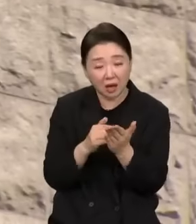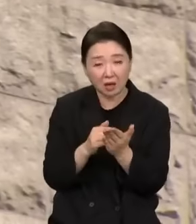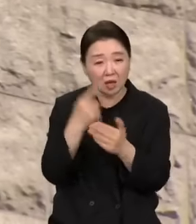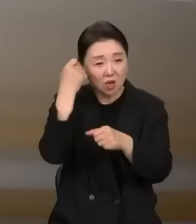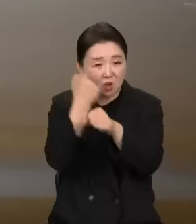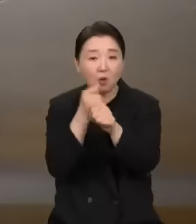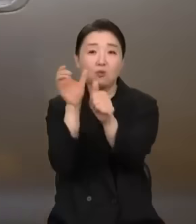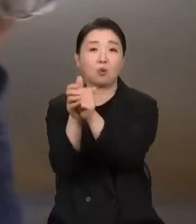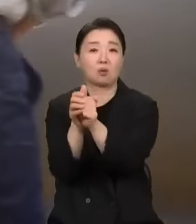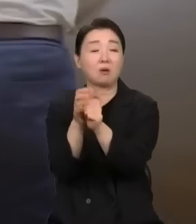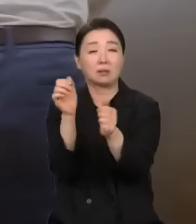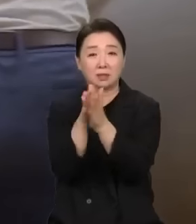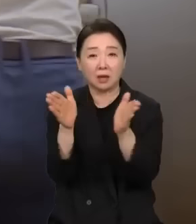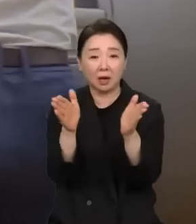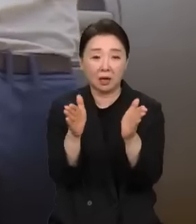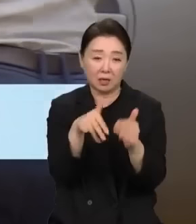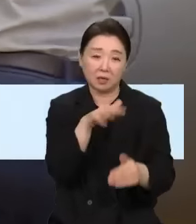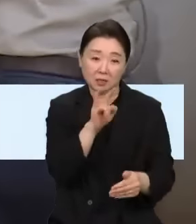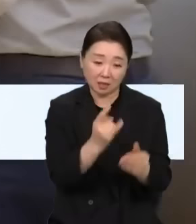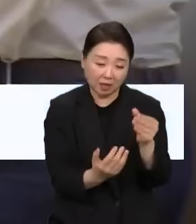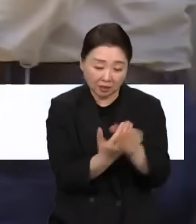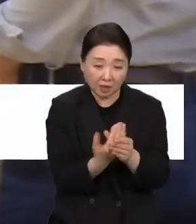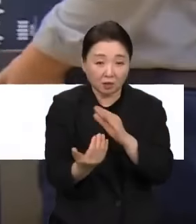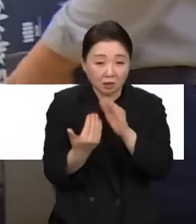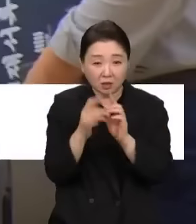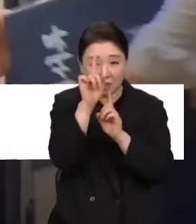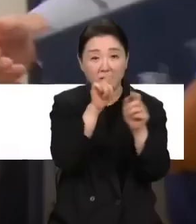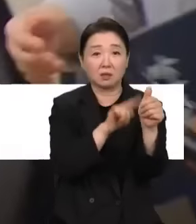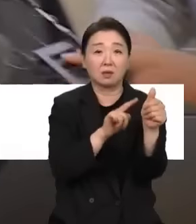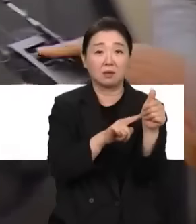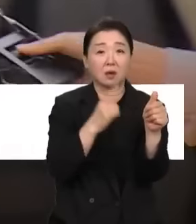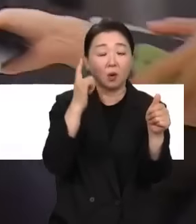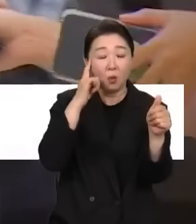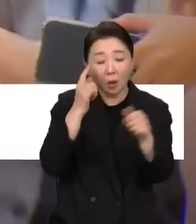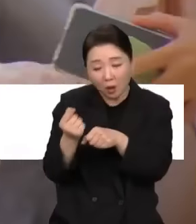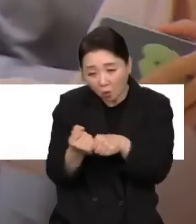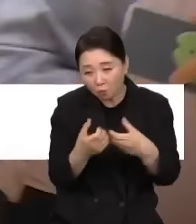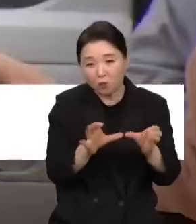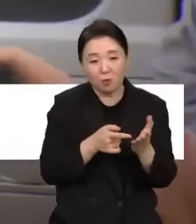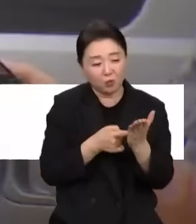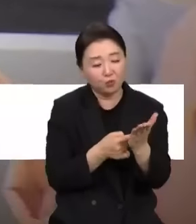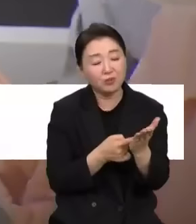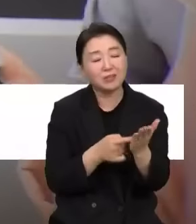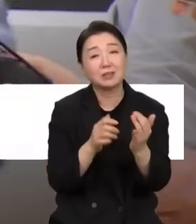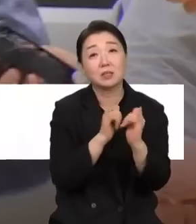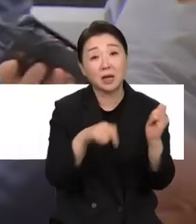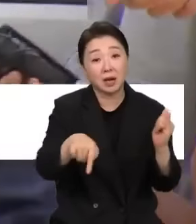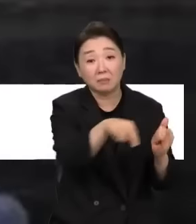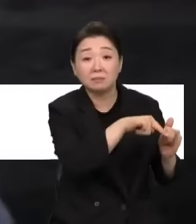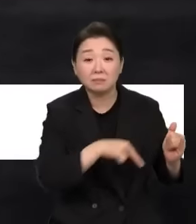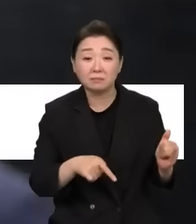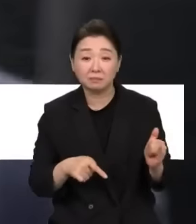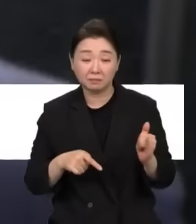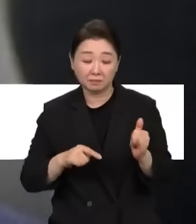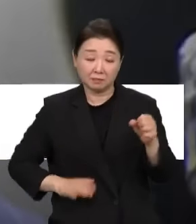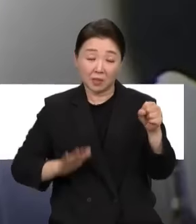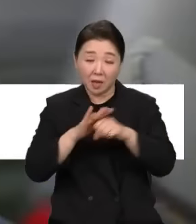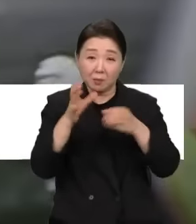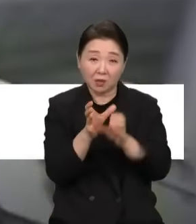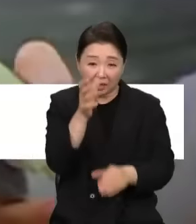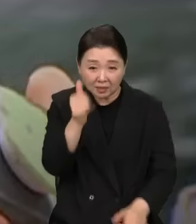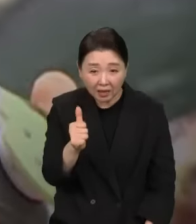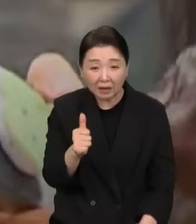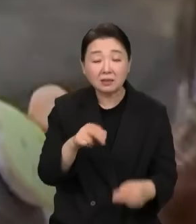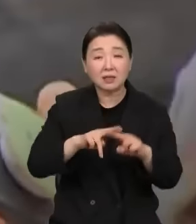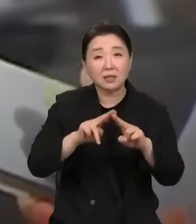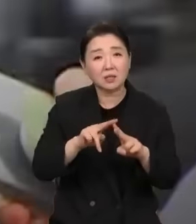진행됐습니다. 최상병 사건 전부터 이종호 씨는 이른바 골프 모임 추진 멤버들에게 이 해병대장 자리에 대해